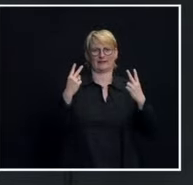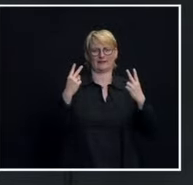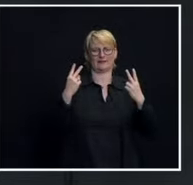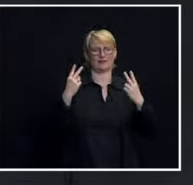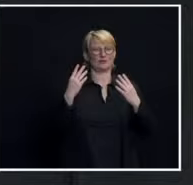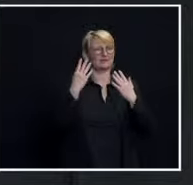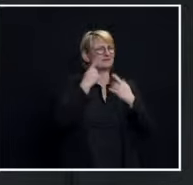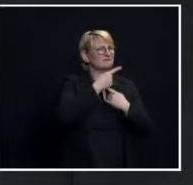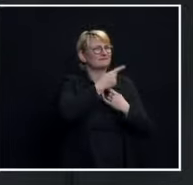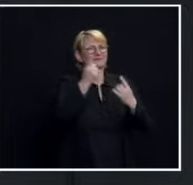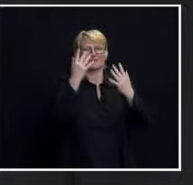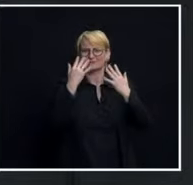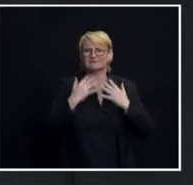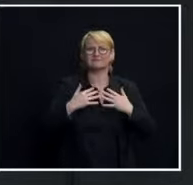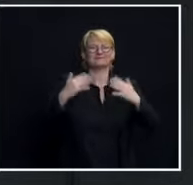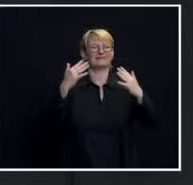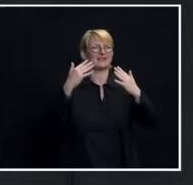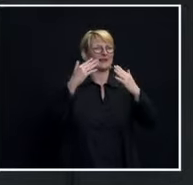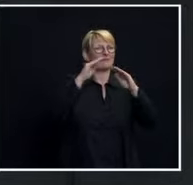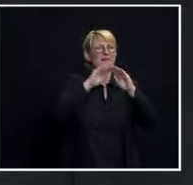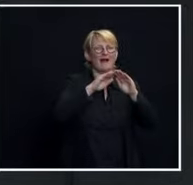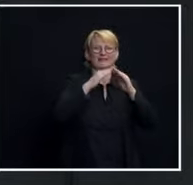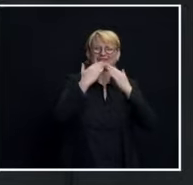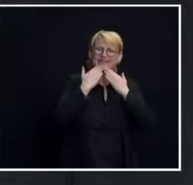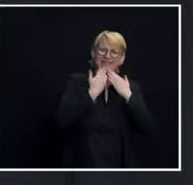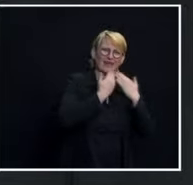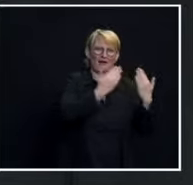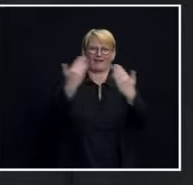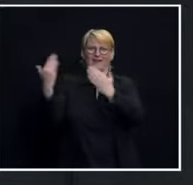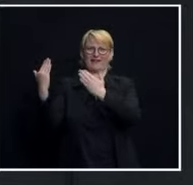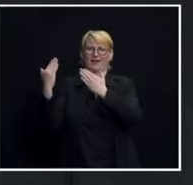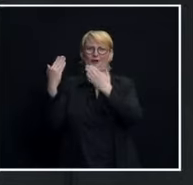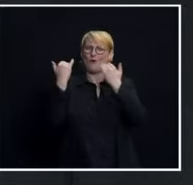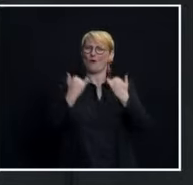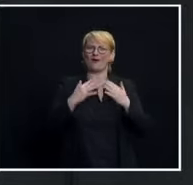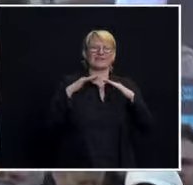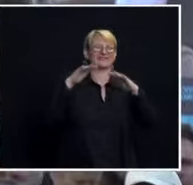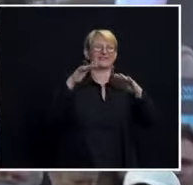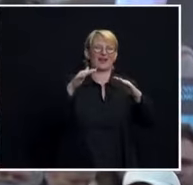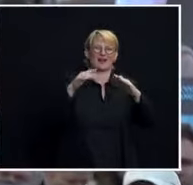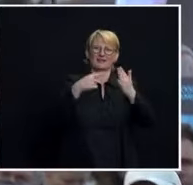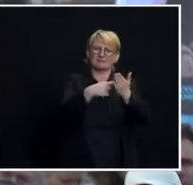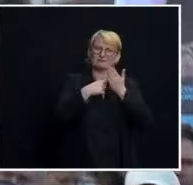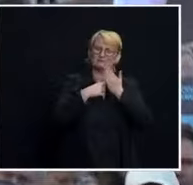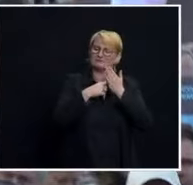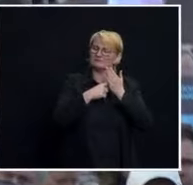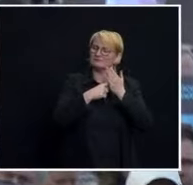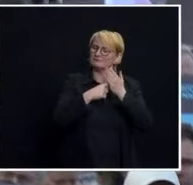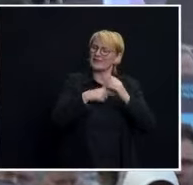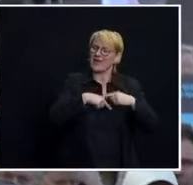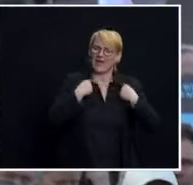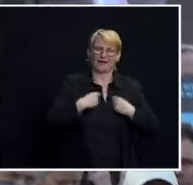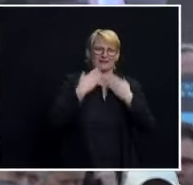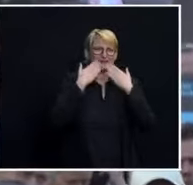danke Ihnen allen, den Patinnen und Paten, dass Sie heute da sind. Ein ganz tolles Zeichen. Vielen herzlichen Dank dafür.